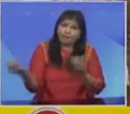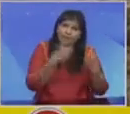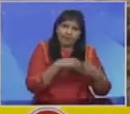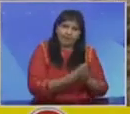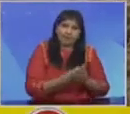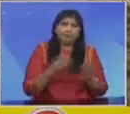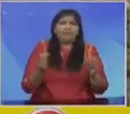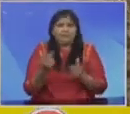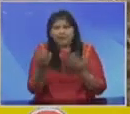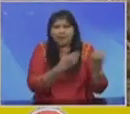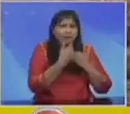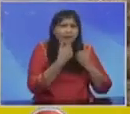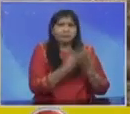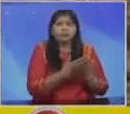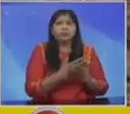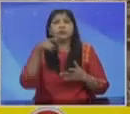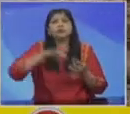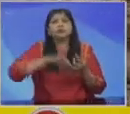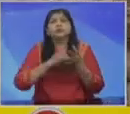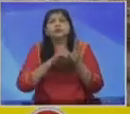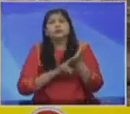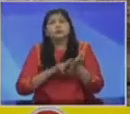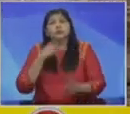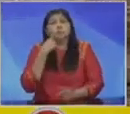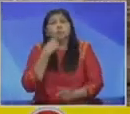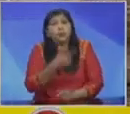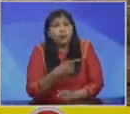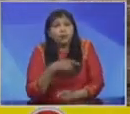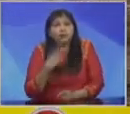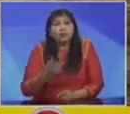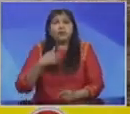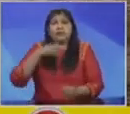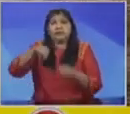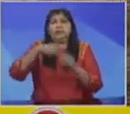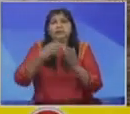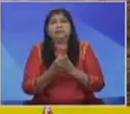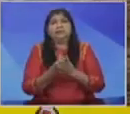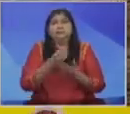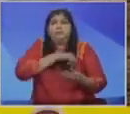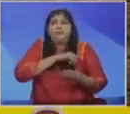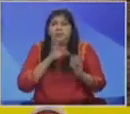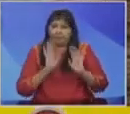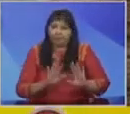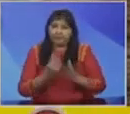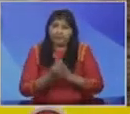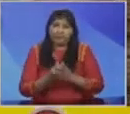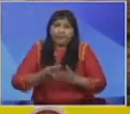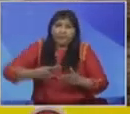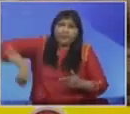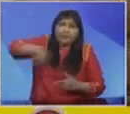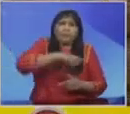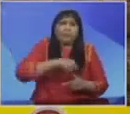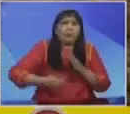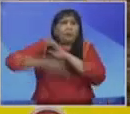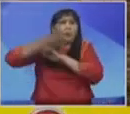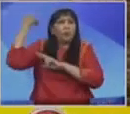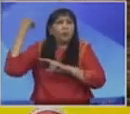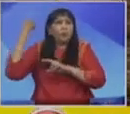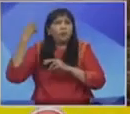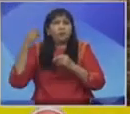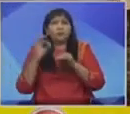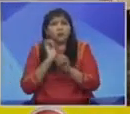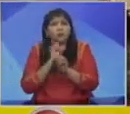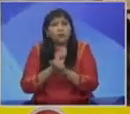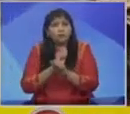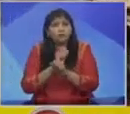हो गए। संतोष जी ने यह भी बताया है, इससे इस क्षेत्र की सैकड़ों साल पुरानी खूबसूरत